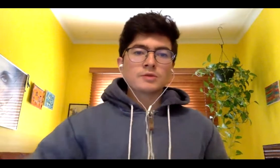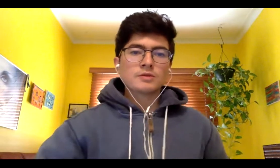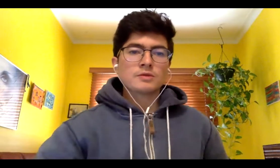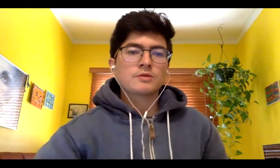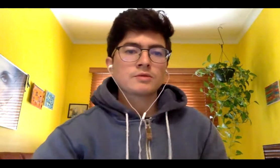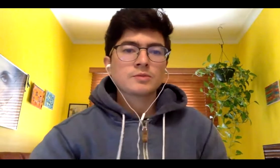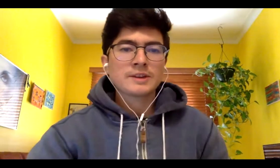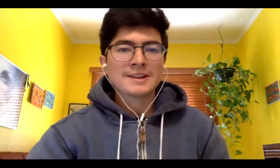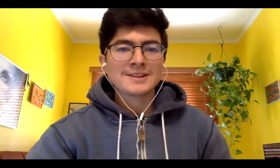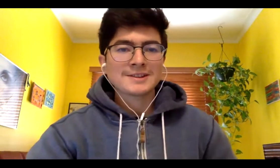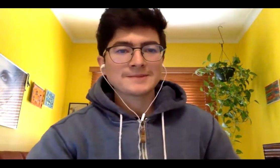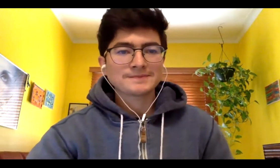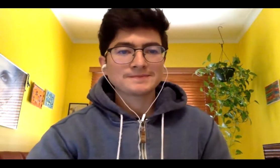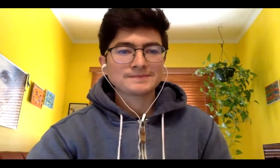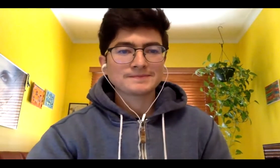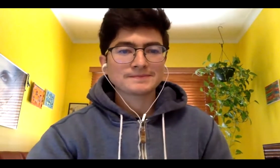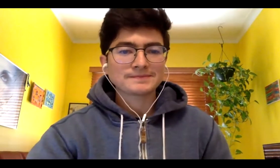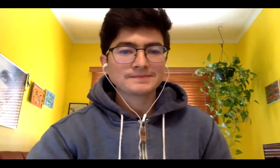Pao, je pense que vous pouvez y aller.